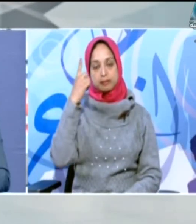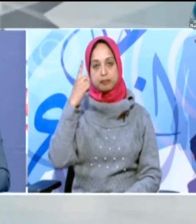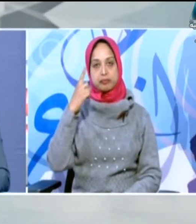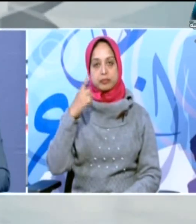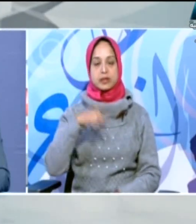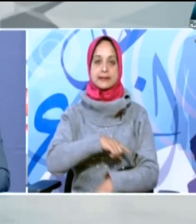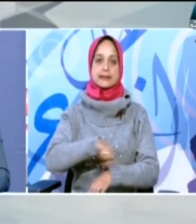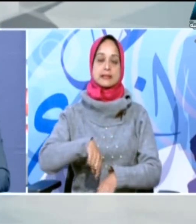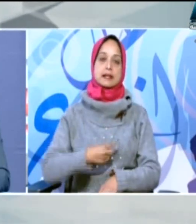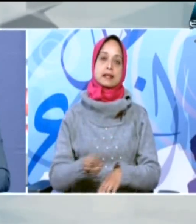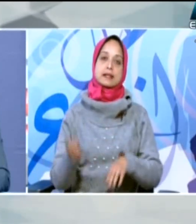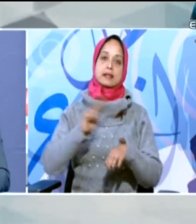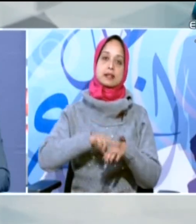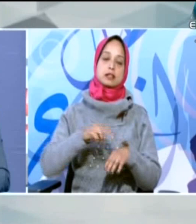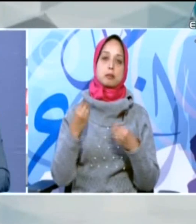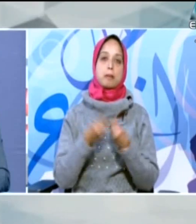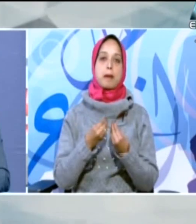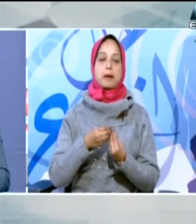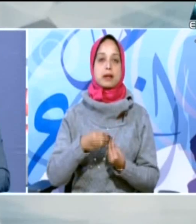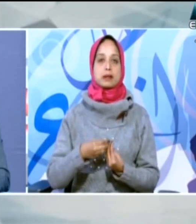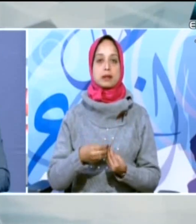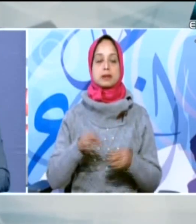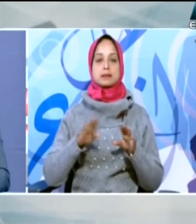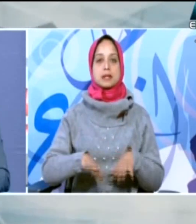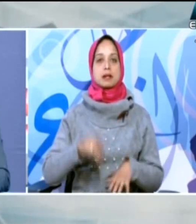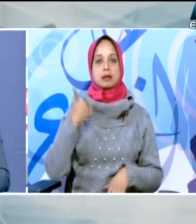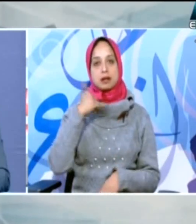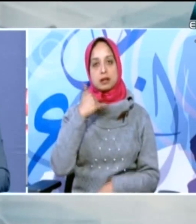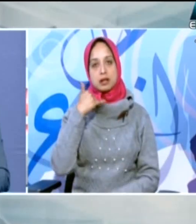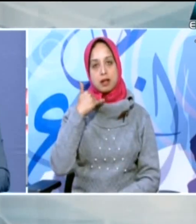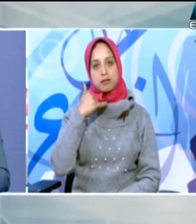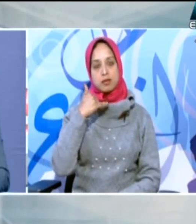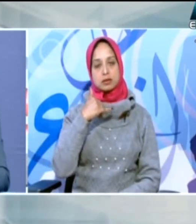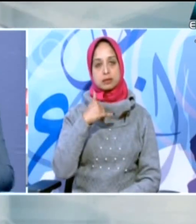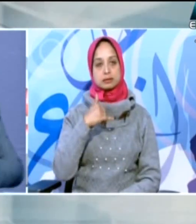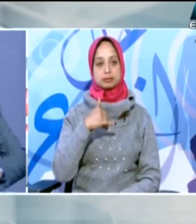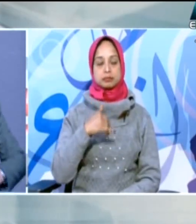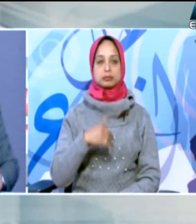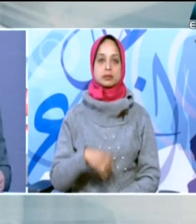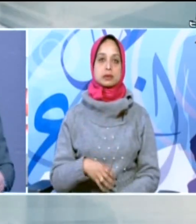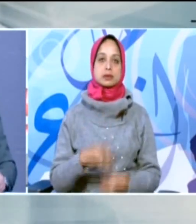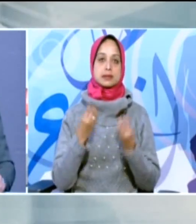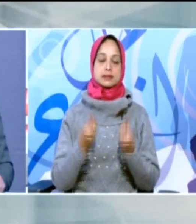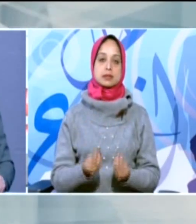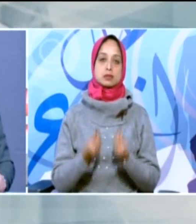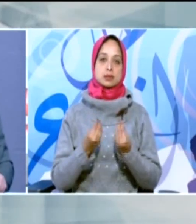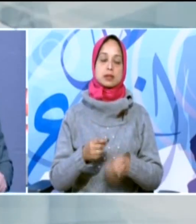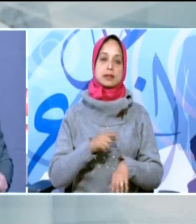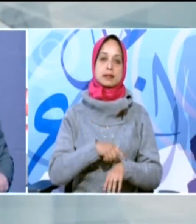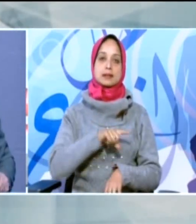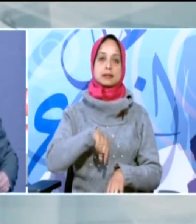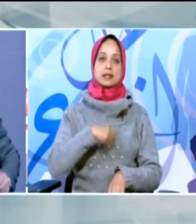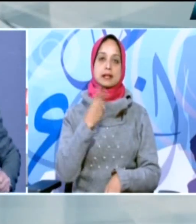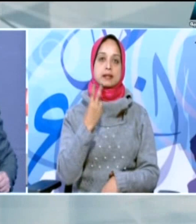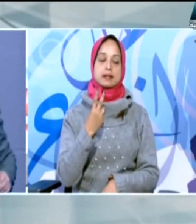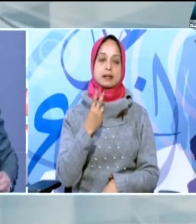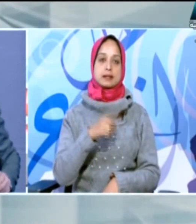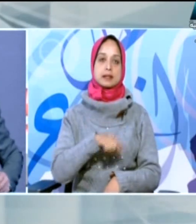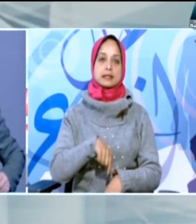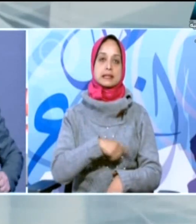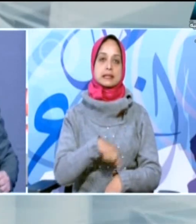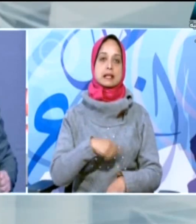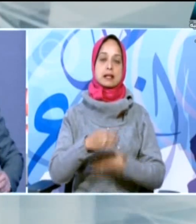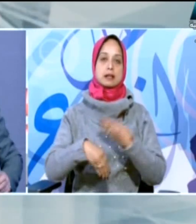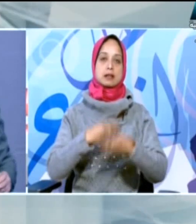كامله ان شاء الله، تاني في انتظار اي اتصال او اي تليفون. لسه قدامنا كمان ساعتين، ساعة متصلة